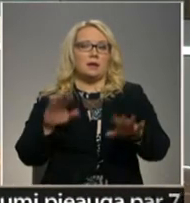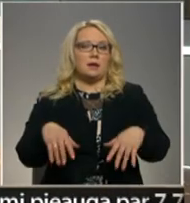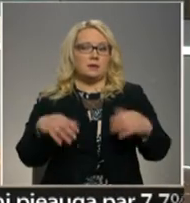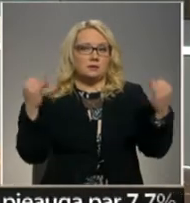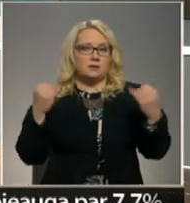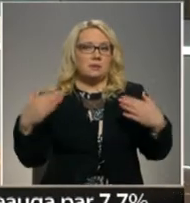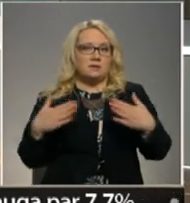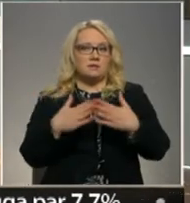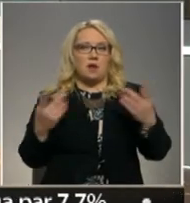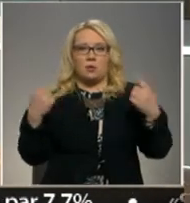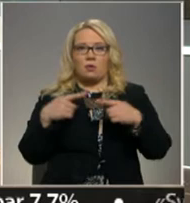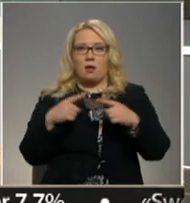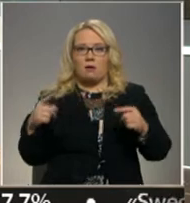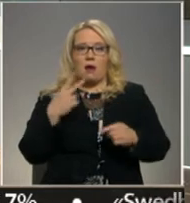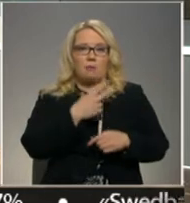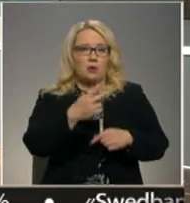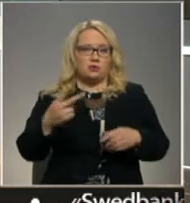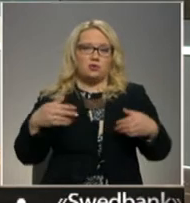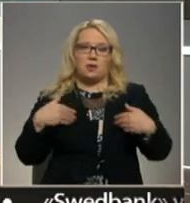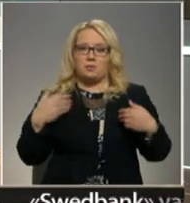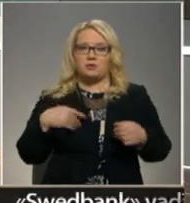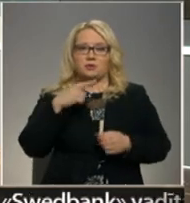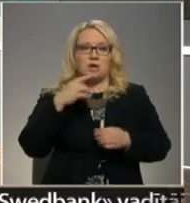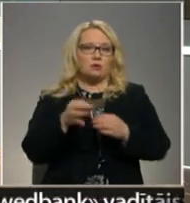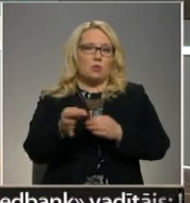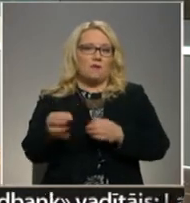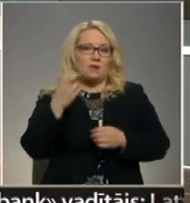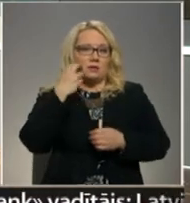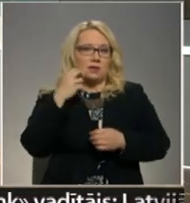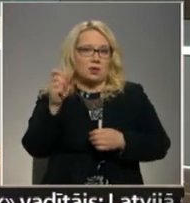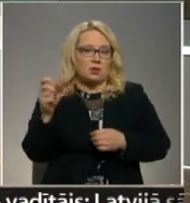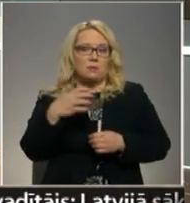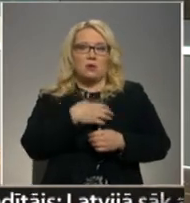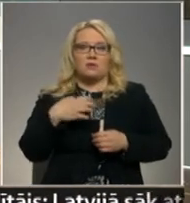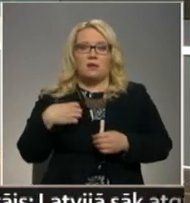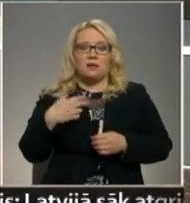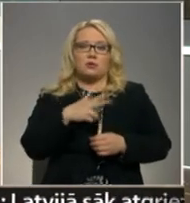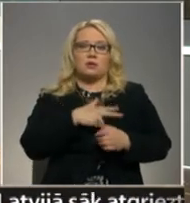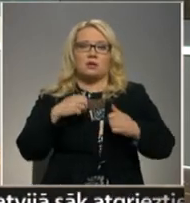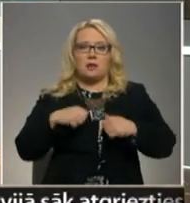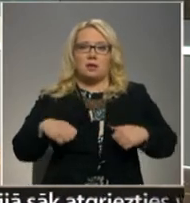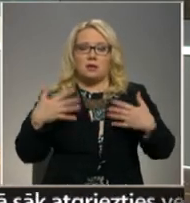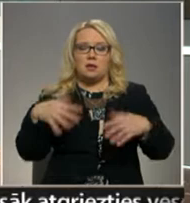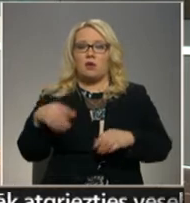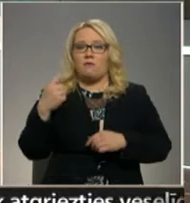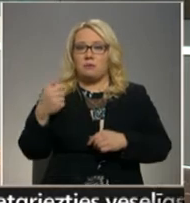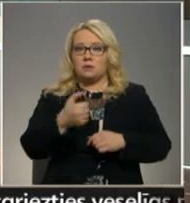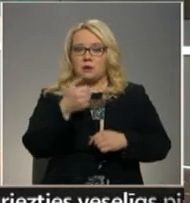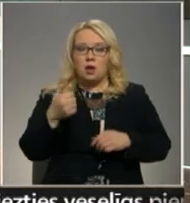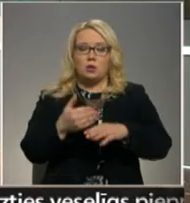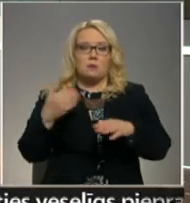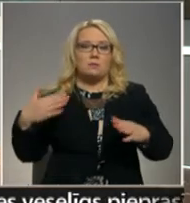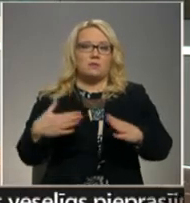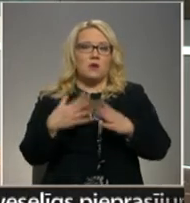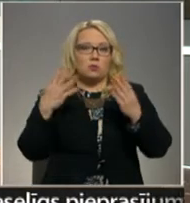Lai Ziemassvētku laikā apraudzītu un iepriecinātu Cēsu novada seniorus, pašvaldības sociālais dienests jau 11. Gadu